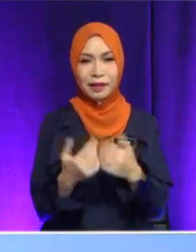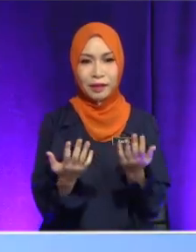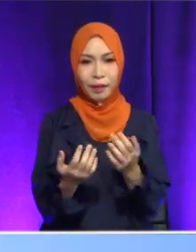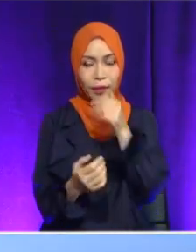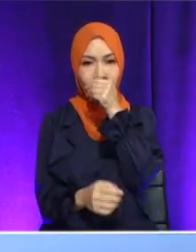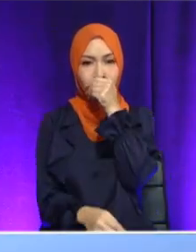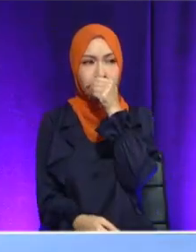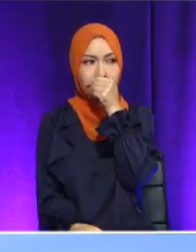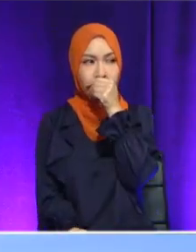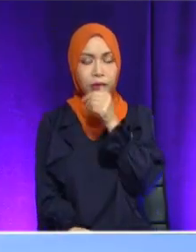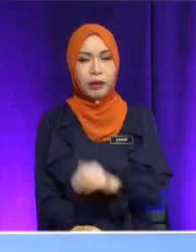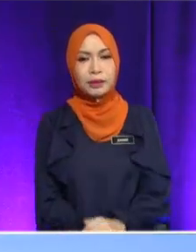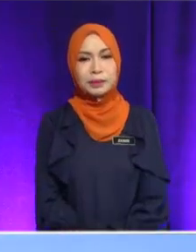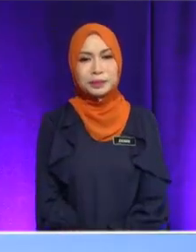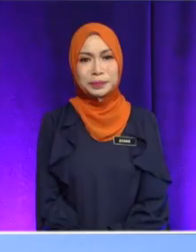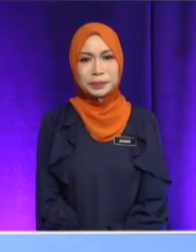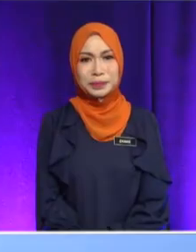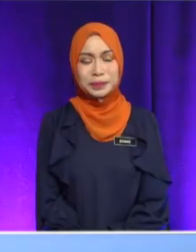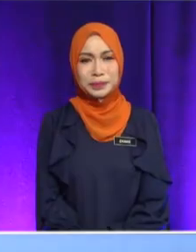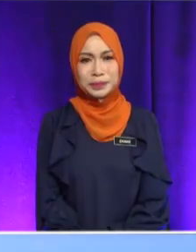Memang betul oke